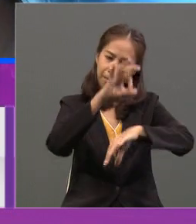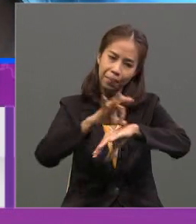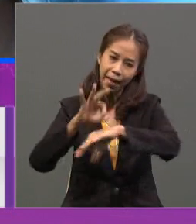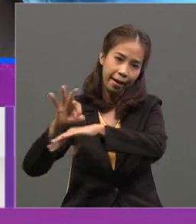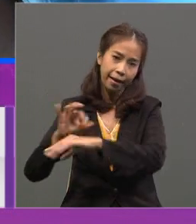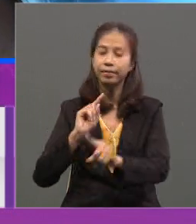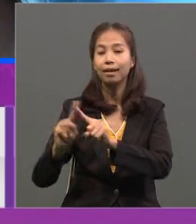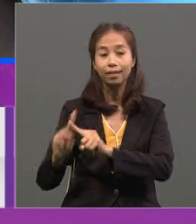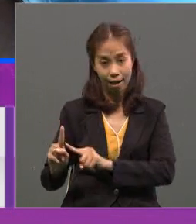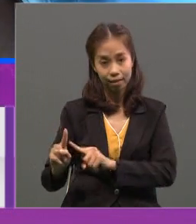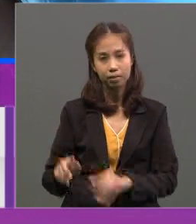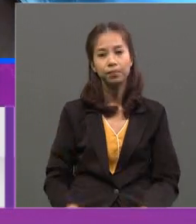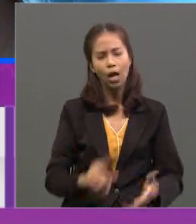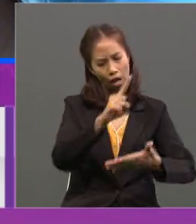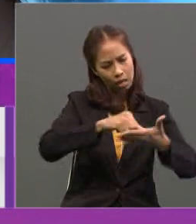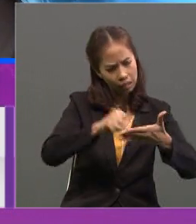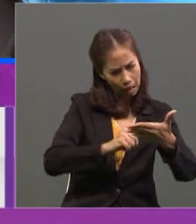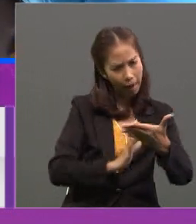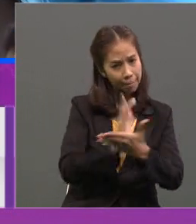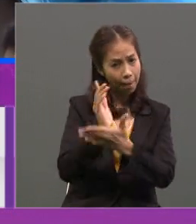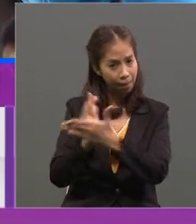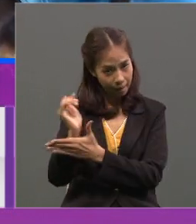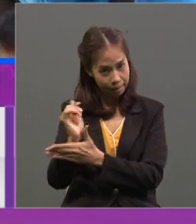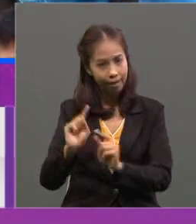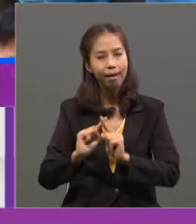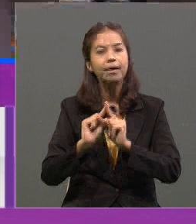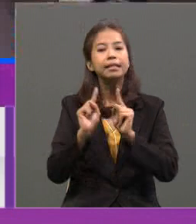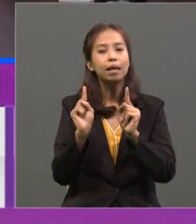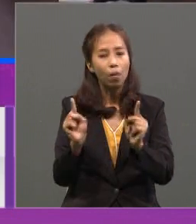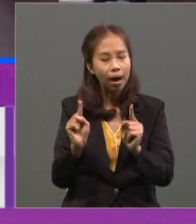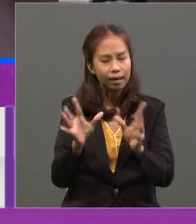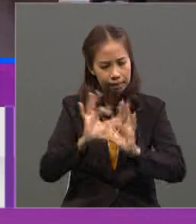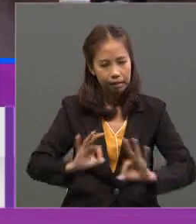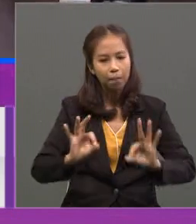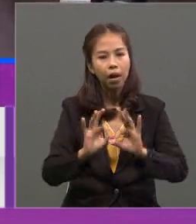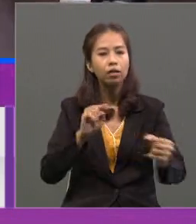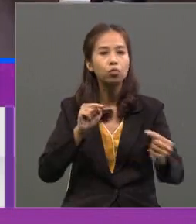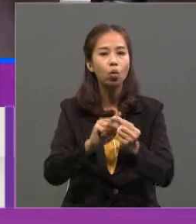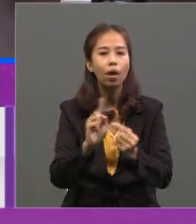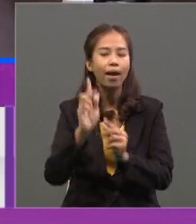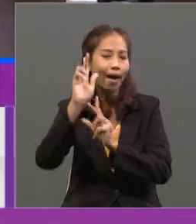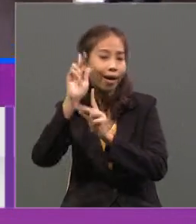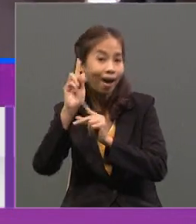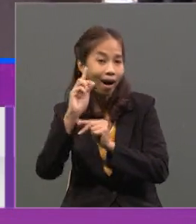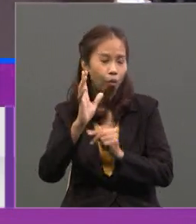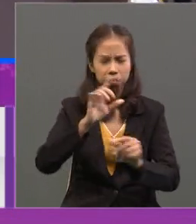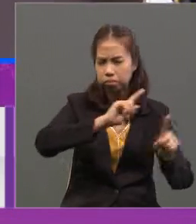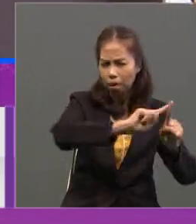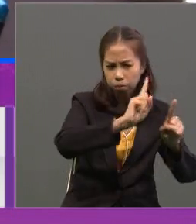ภูคนทได้รบคลขึไป แตทั้นมีมิลอยปอย่างๆIBแลสยม